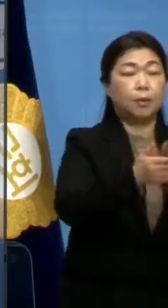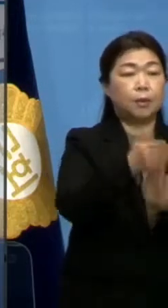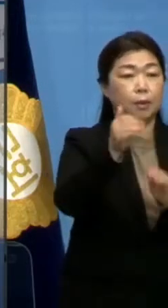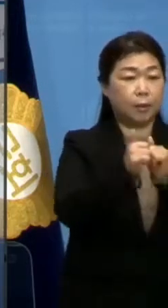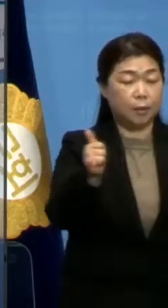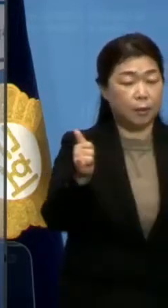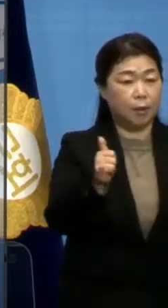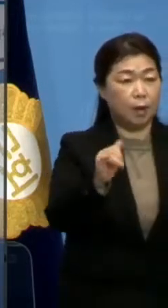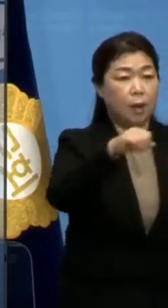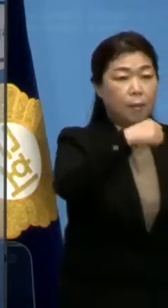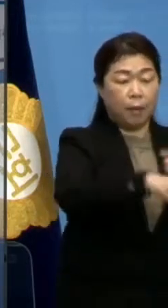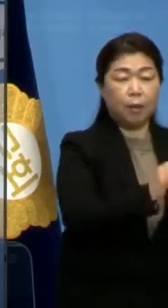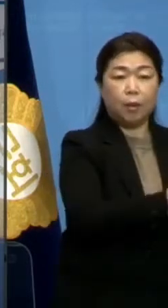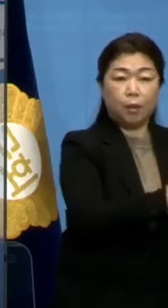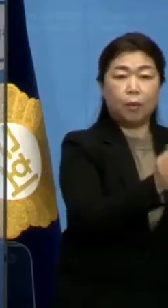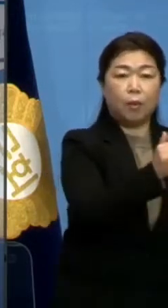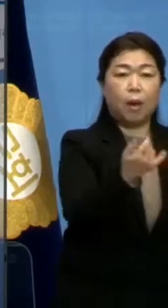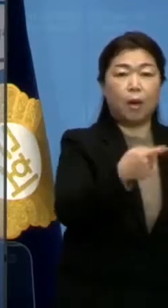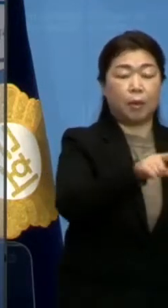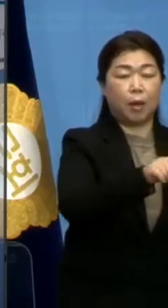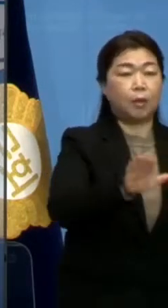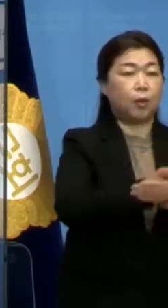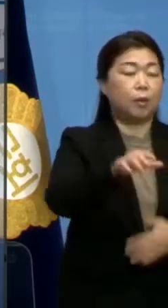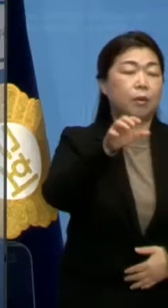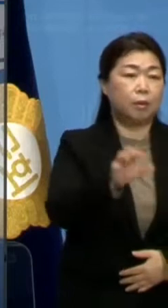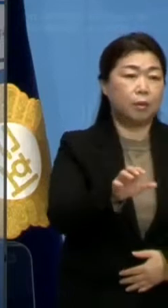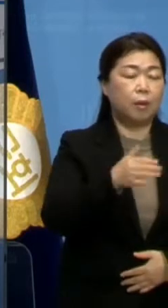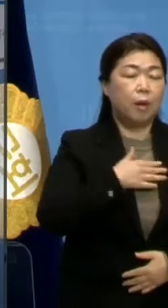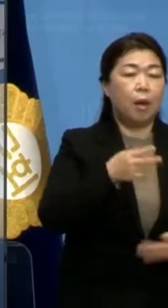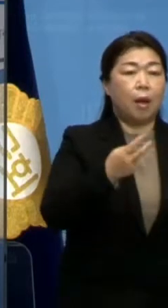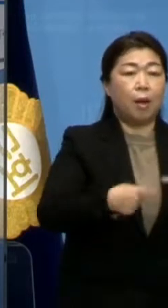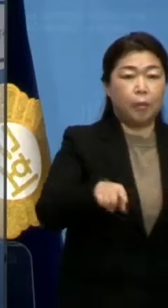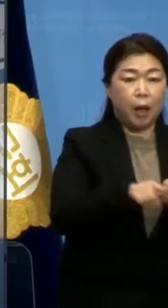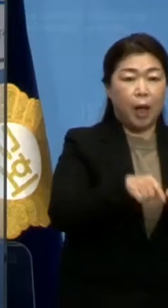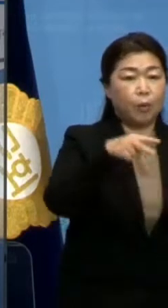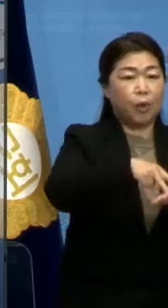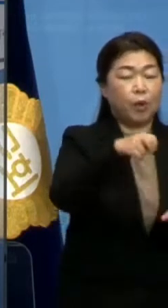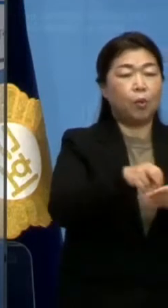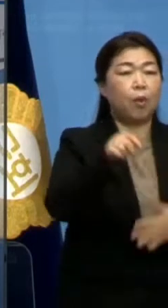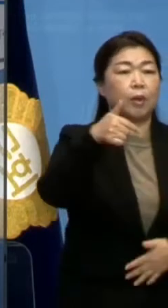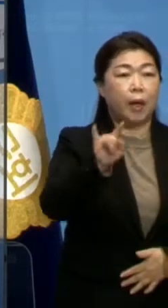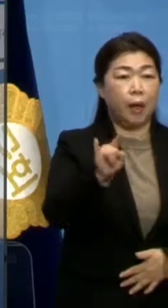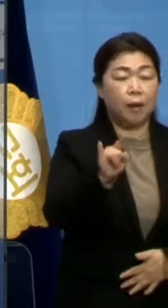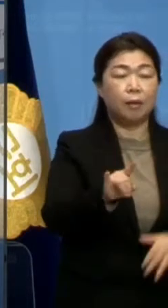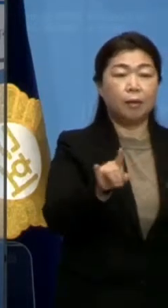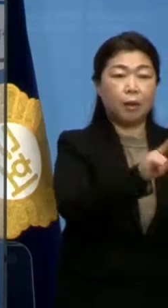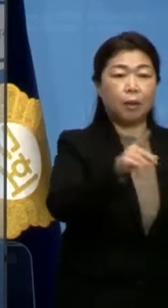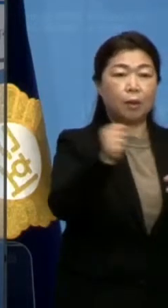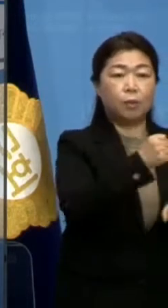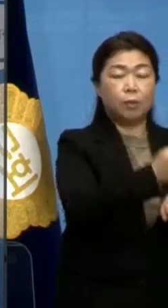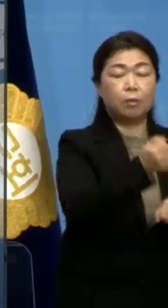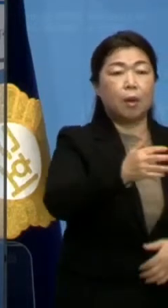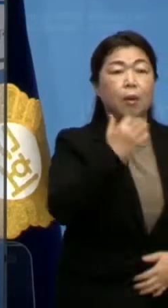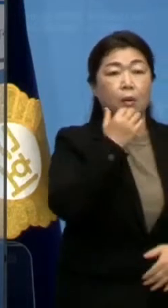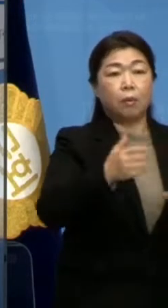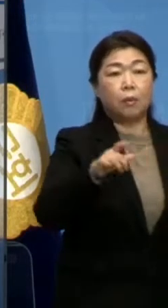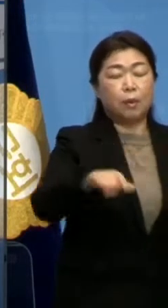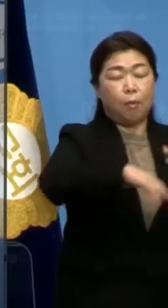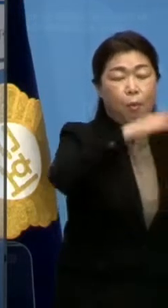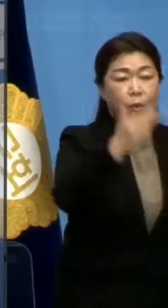반려견과 함께 할 수 있는 놀이터를 저는 뛰놀 개 라는 이름을 넣습니다 만 리터를 서울시 모든